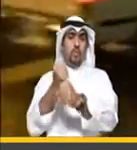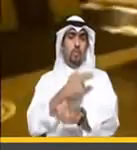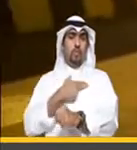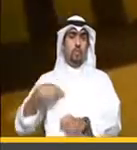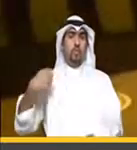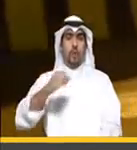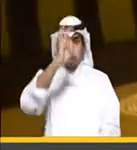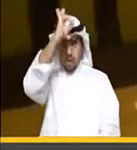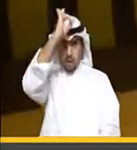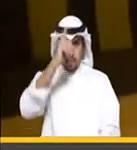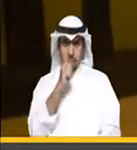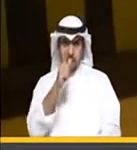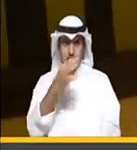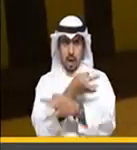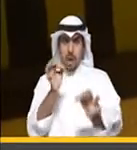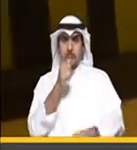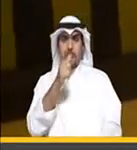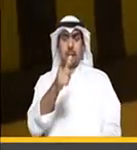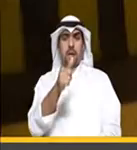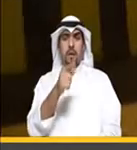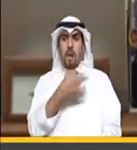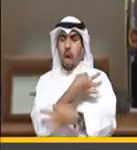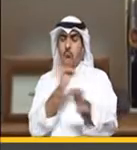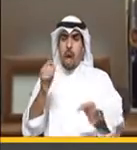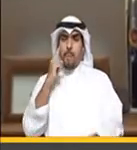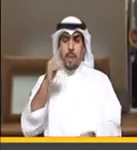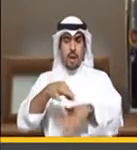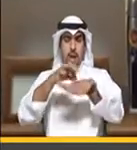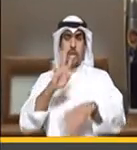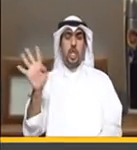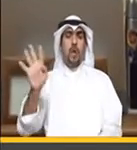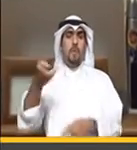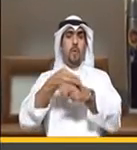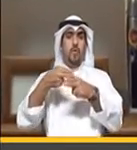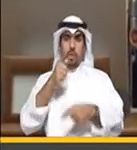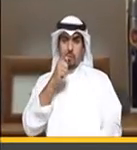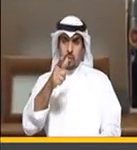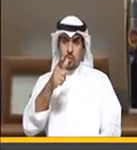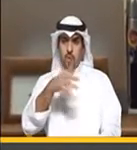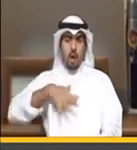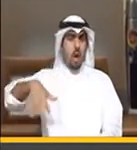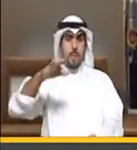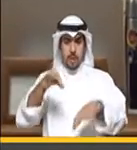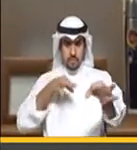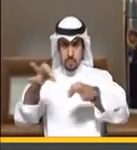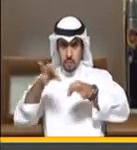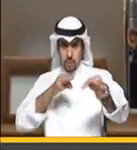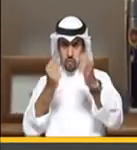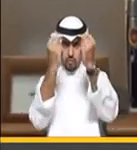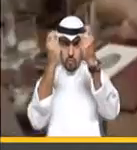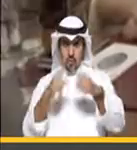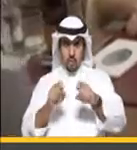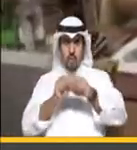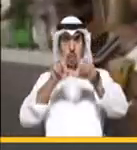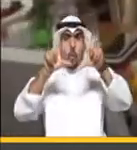أعرب أيضا عن ثناء وتقدير أهل الكويت، وأكد معاليه أن هذه الاستراتيجية واضحة